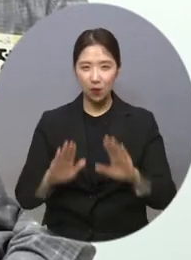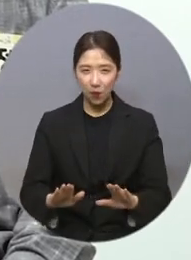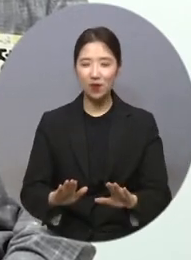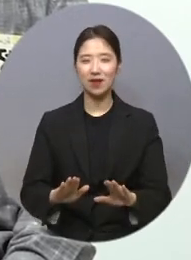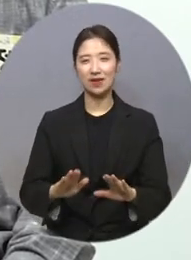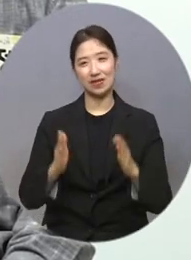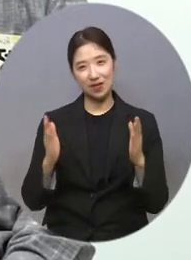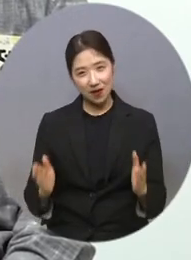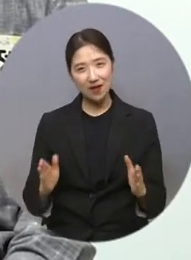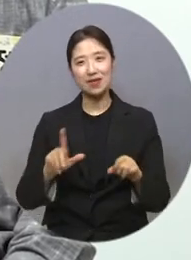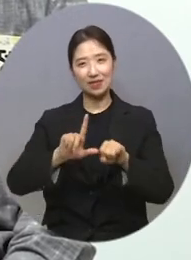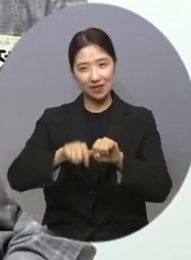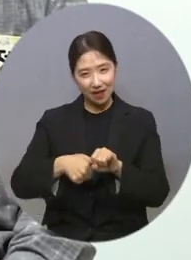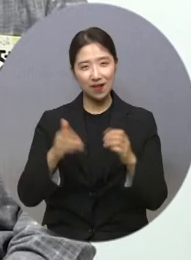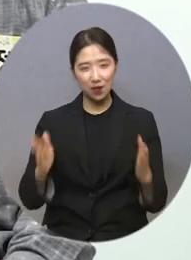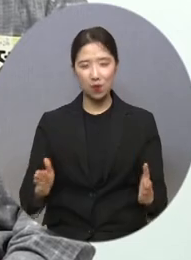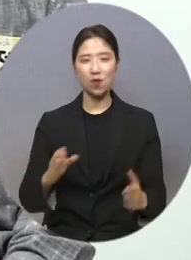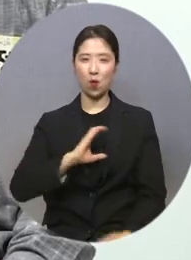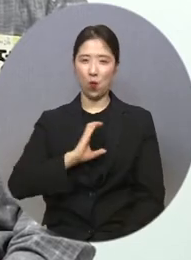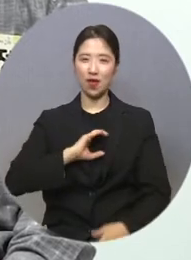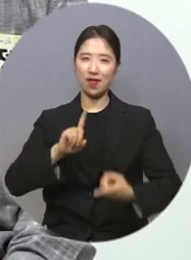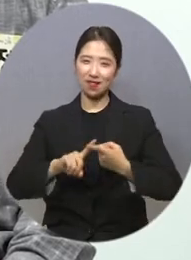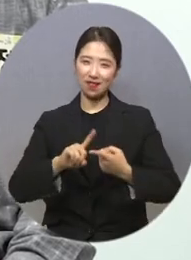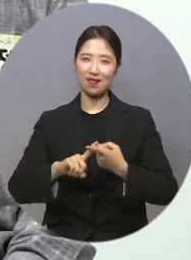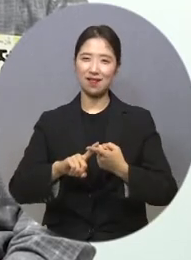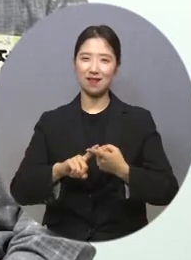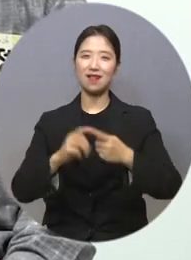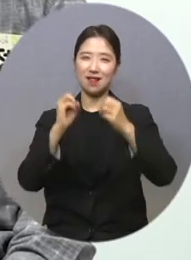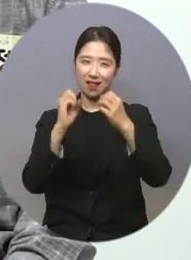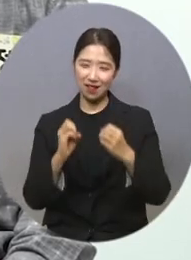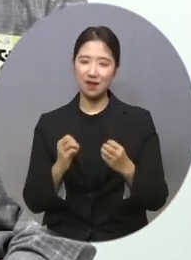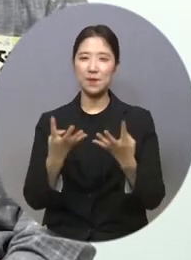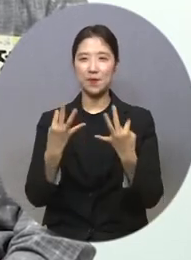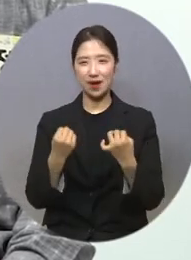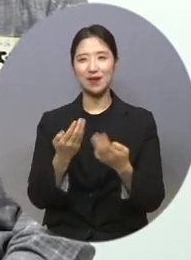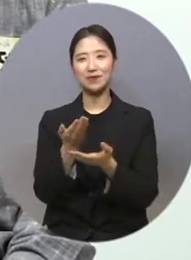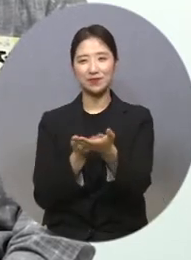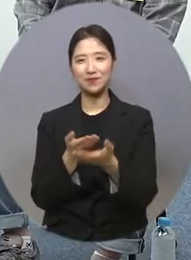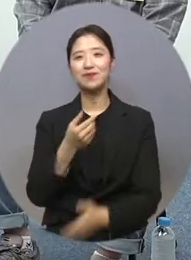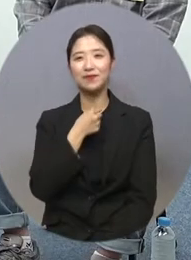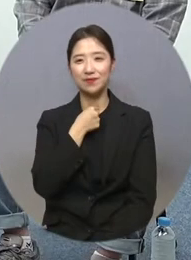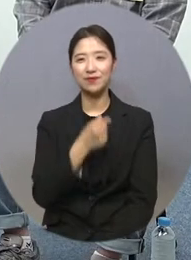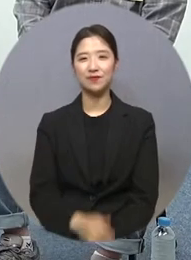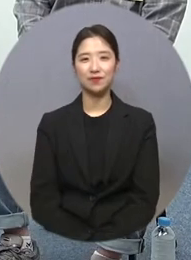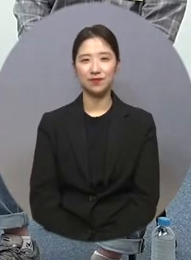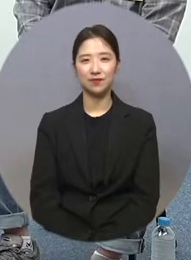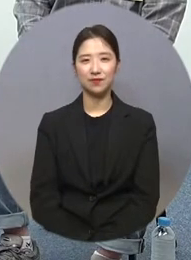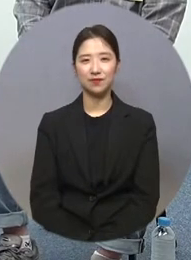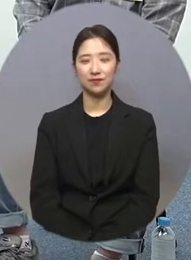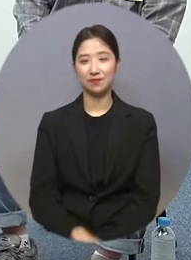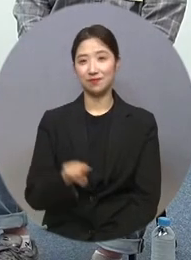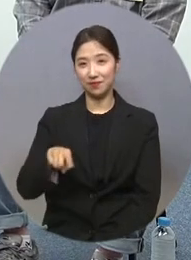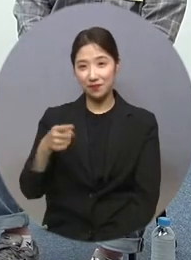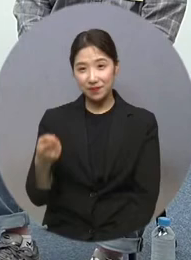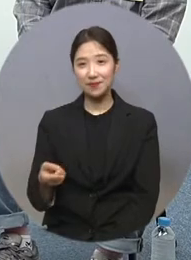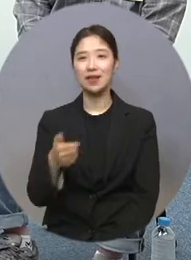시간 함께 코다에 대해서 많은 이야기들 나눌 수 있으면 좋을 것 같습니다. 네, 제